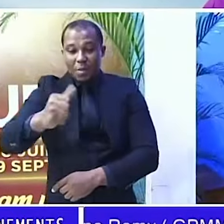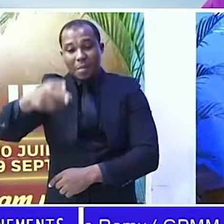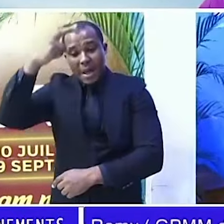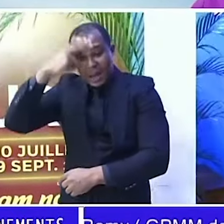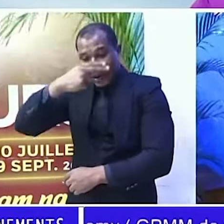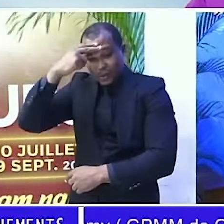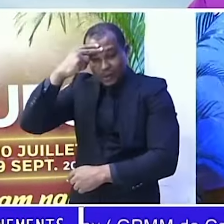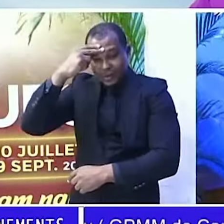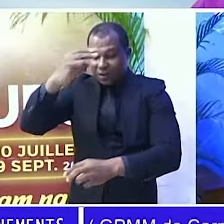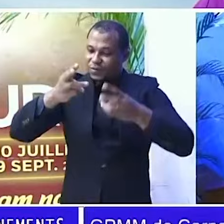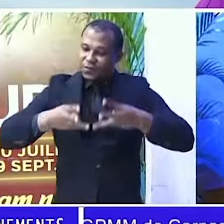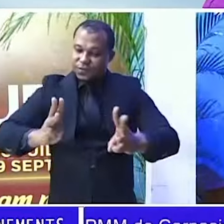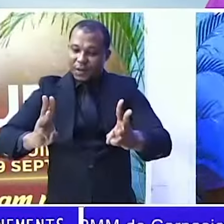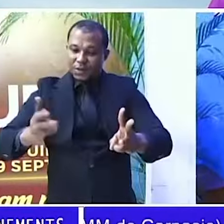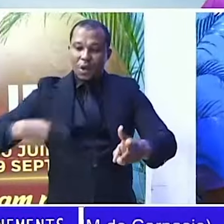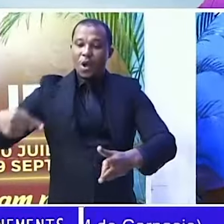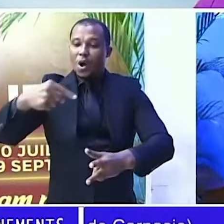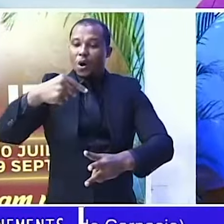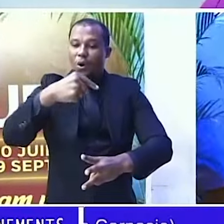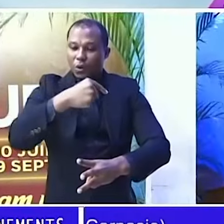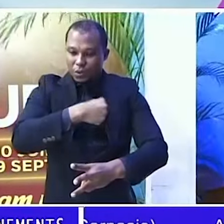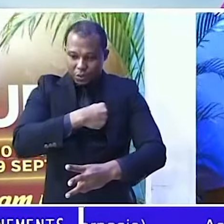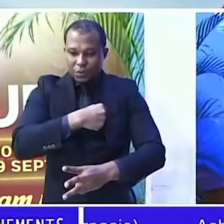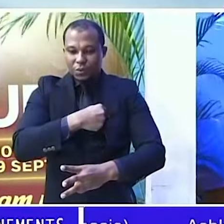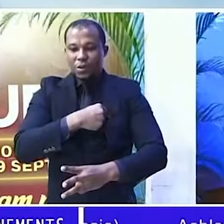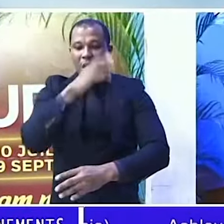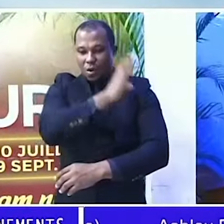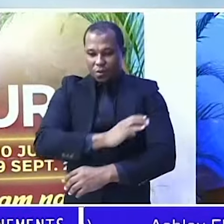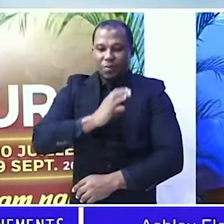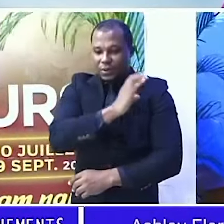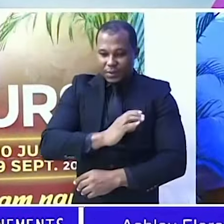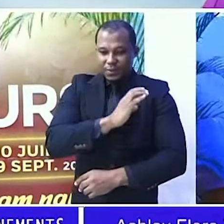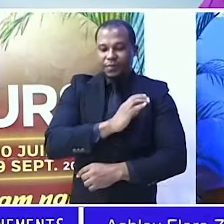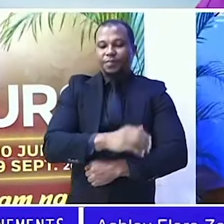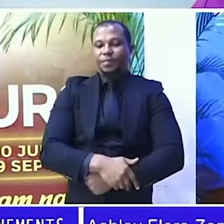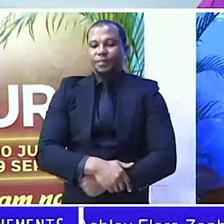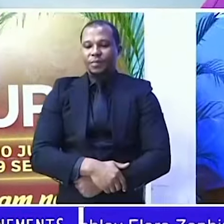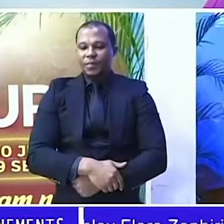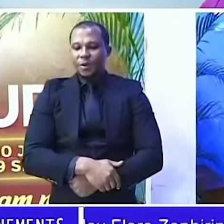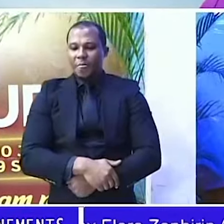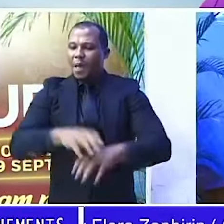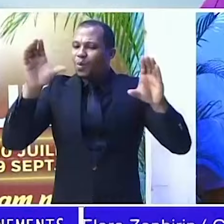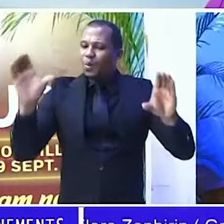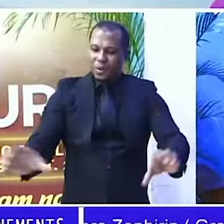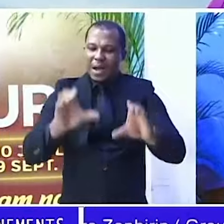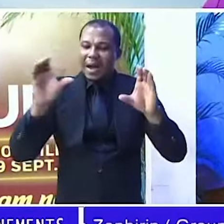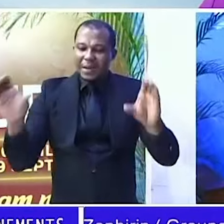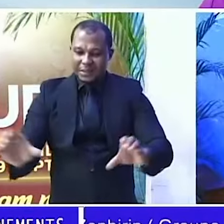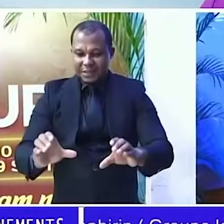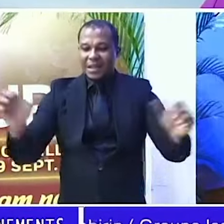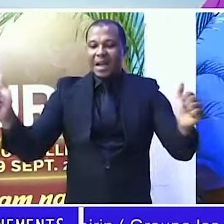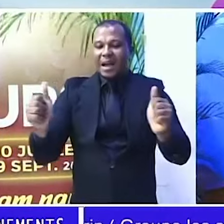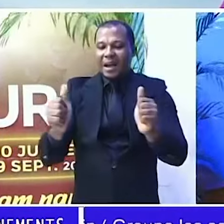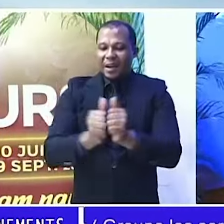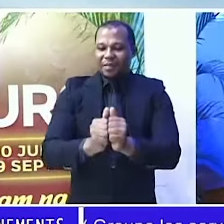nous comporter, nous, qui pi lage kon nou l'église, qui agit avec moins respect pour l'église.